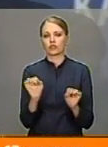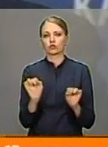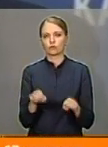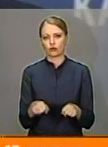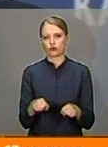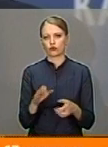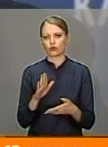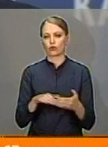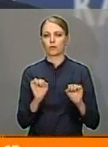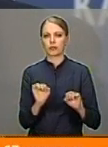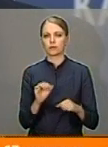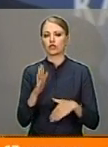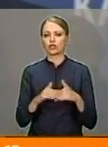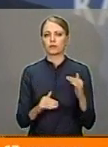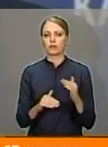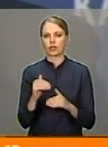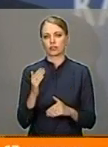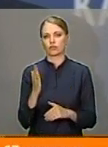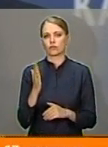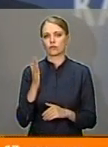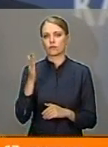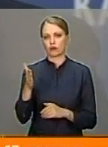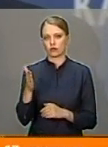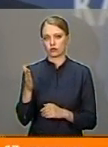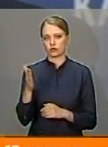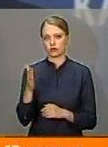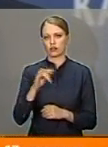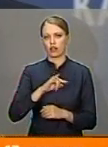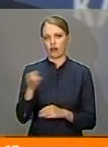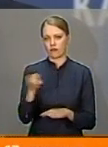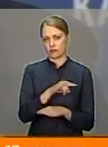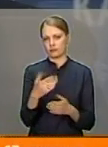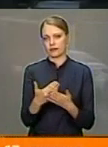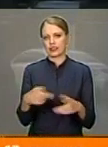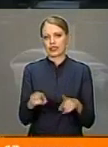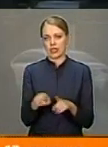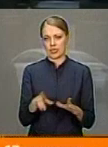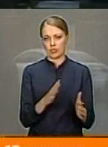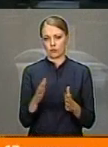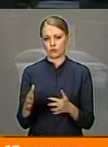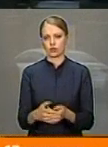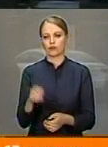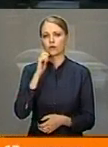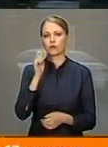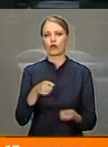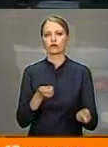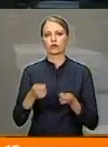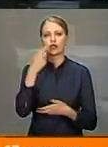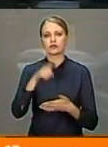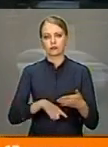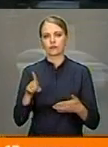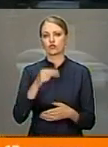зможуть убезпечити практично майбутні авіарейси від таких подій. Українські урядовці певні,